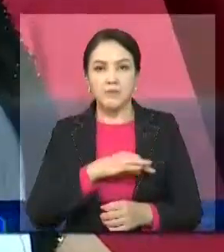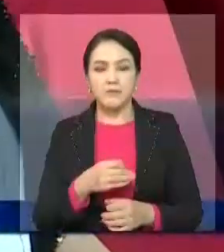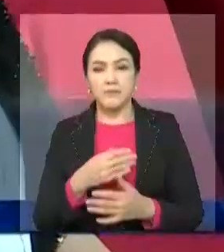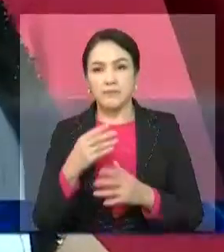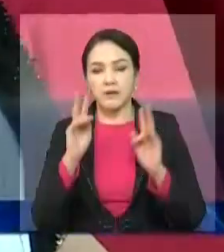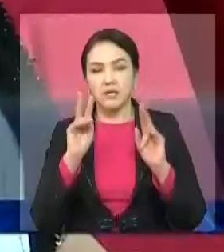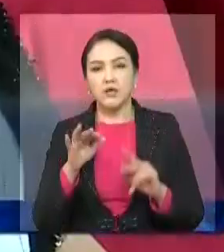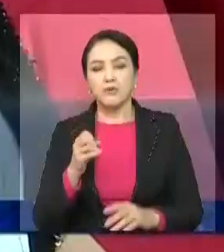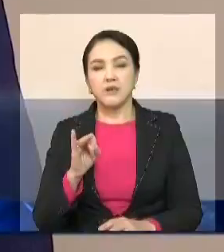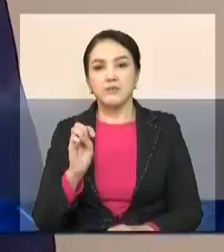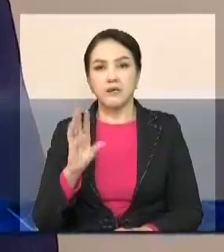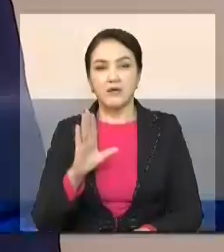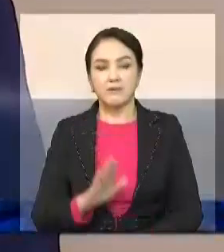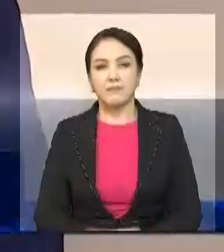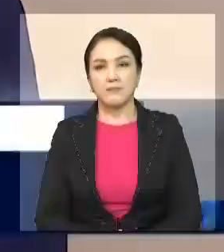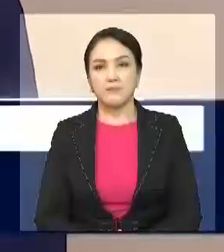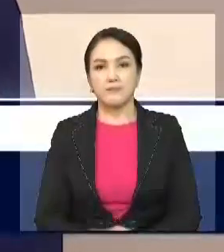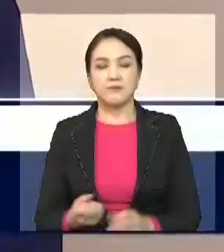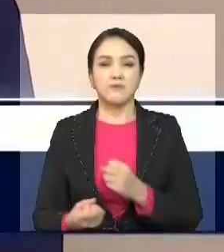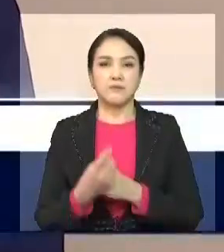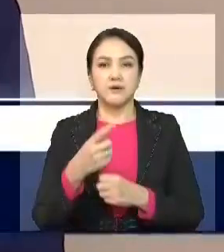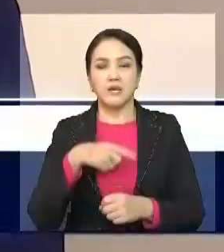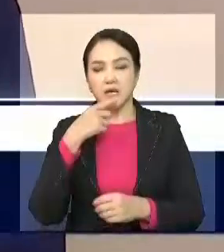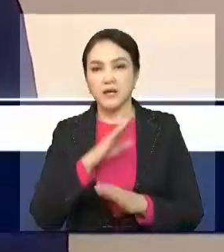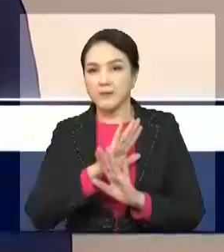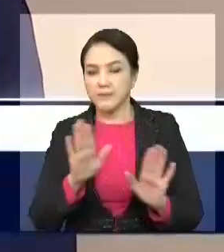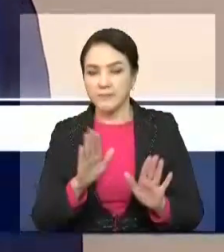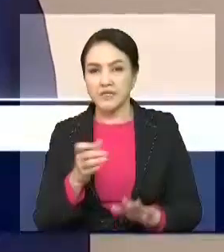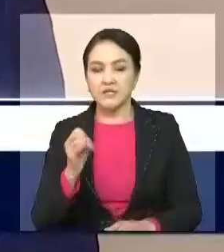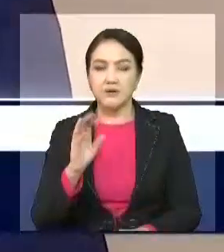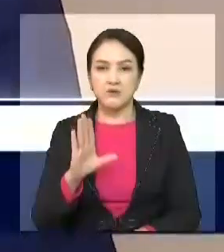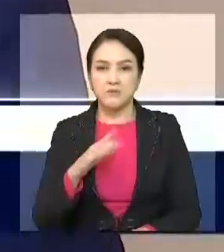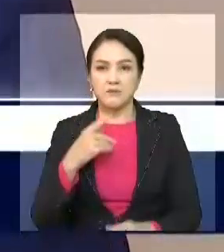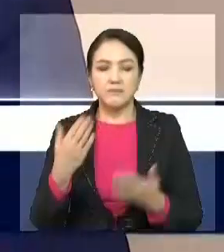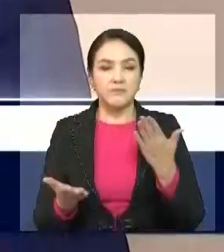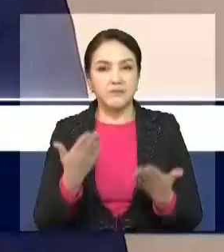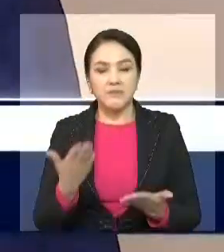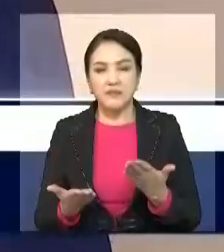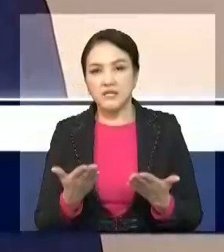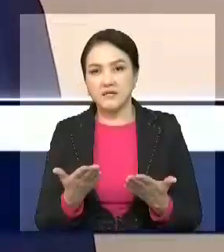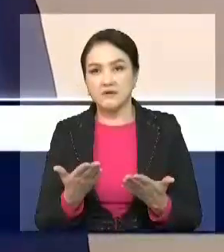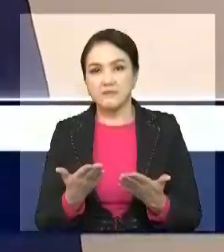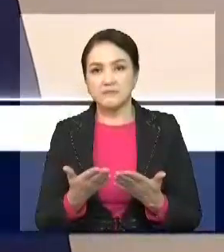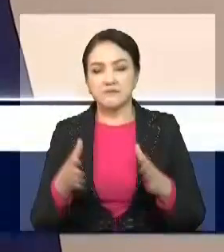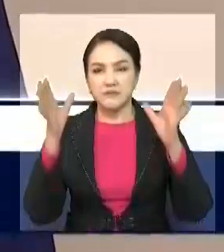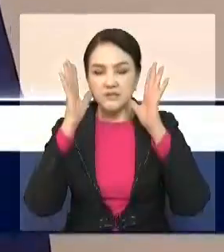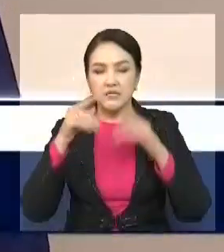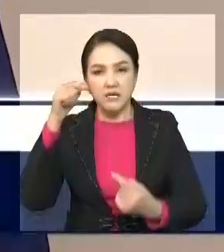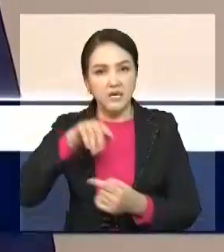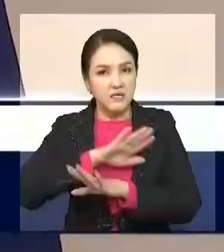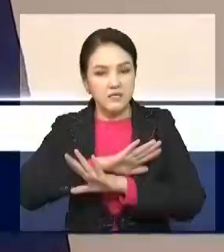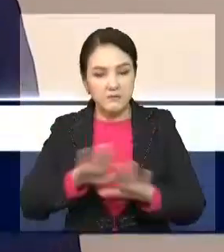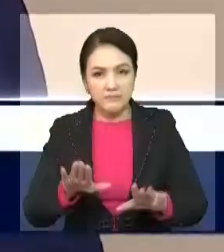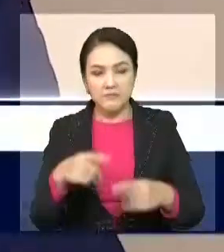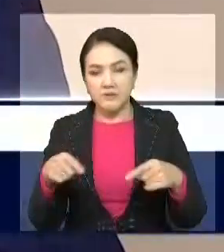айналдырып жүр, дейді Сәкен Алдашбаев. Бірақ оның шығу негізін айтпайды. Этногруптардың кейбір тұстарында дінге келмейтіндер бар,